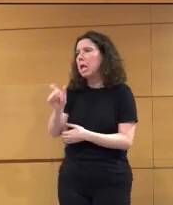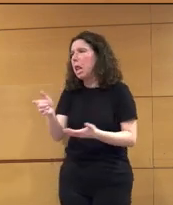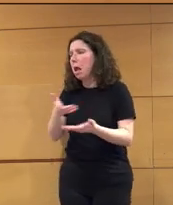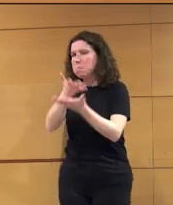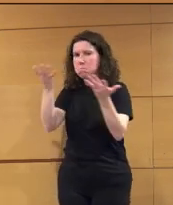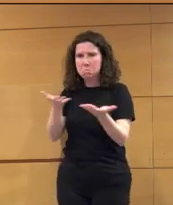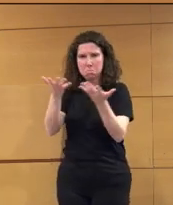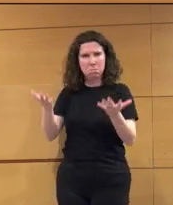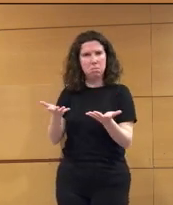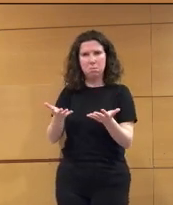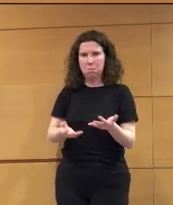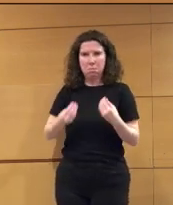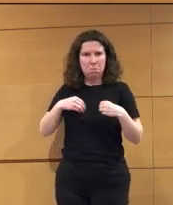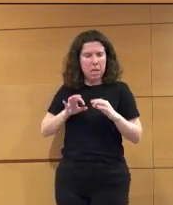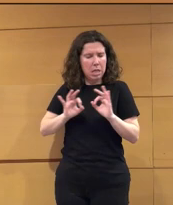següent